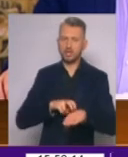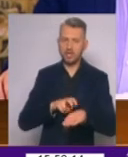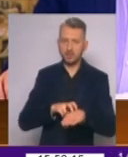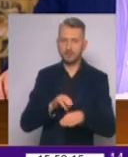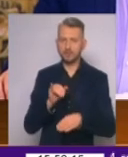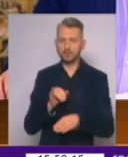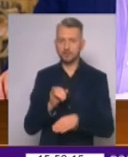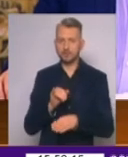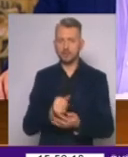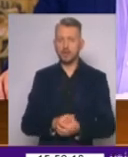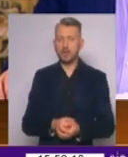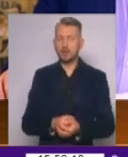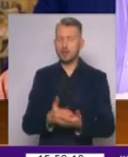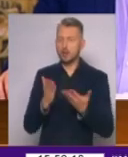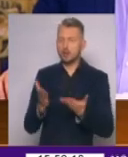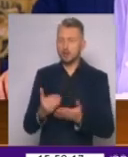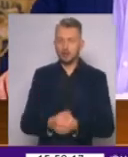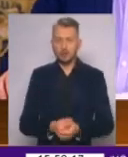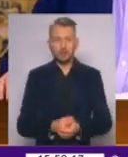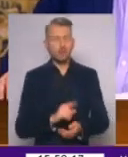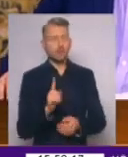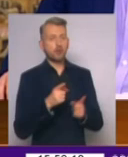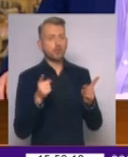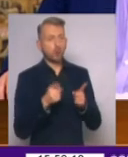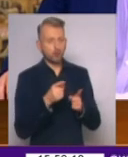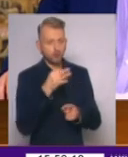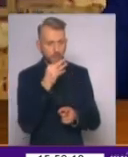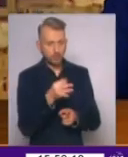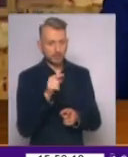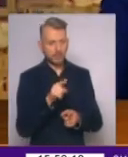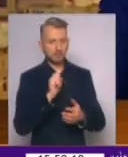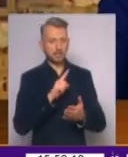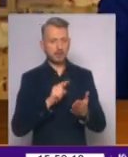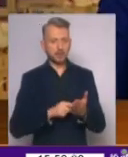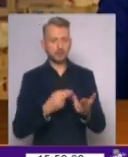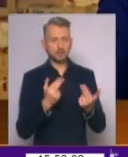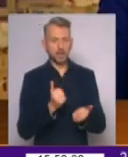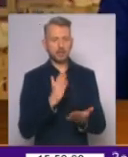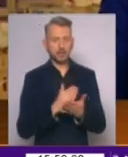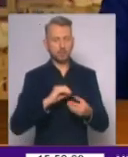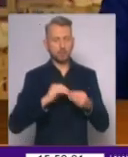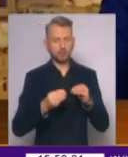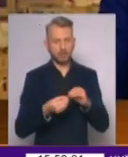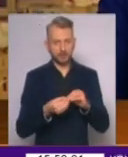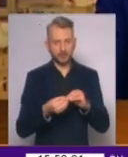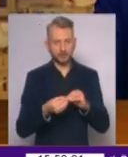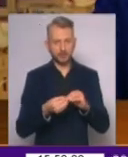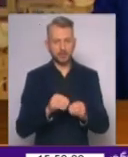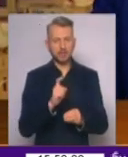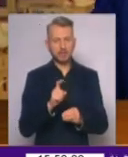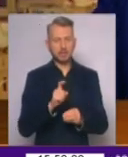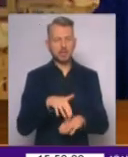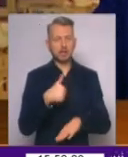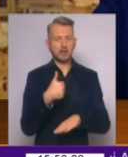ті, на які вони живуть. Прошу, пане Олеже. Щоб коротко відповісти на це питання, так, є проблеми з